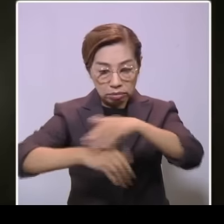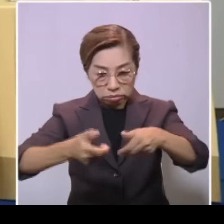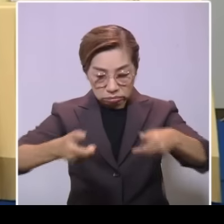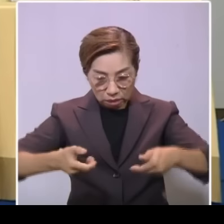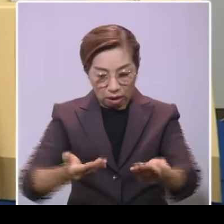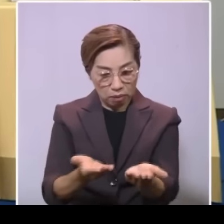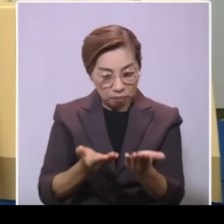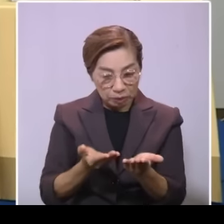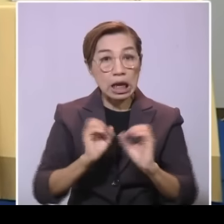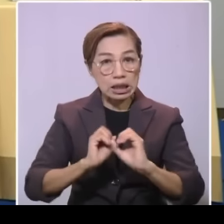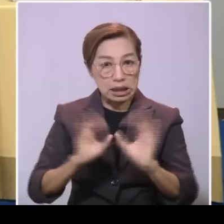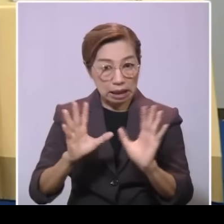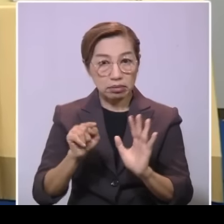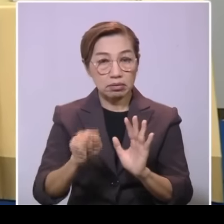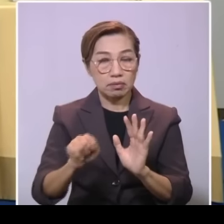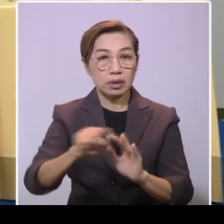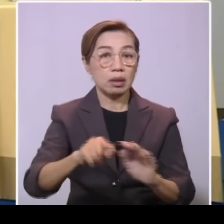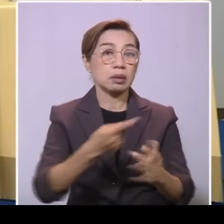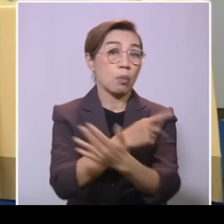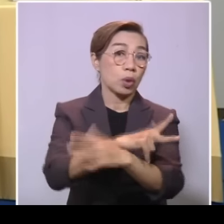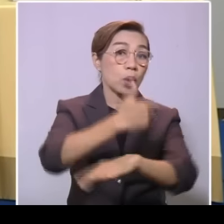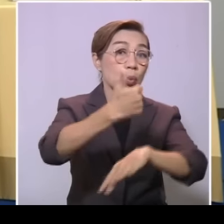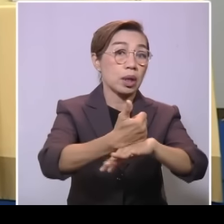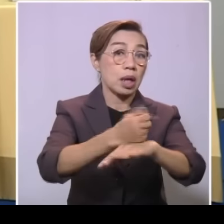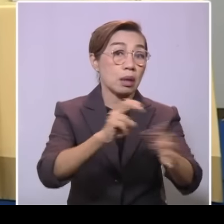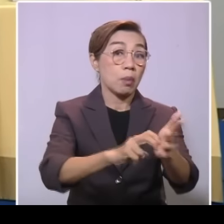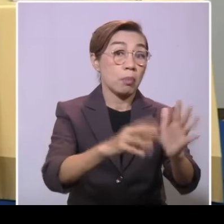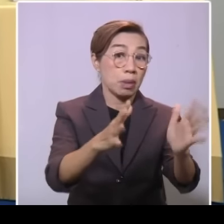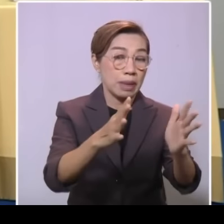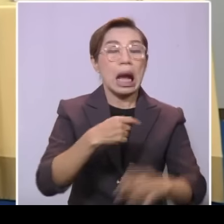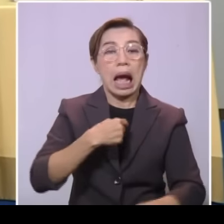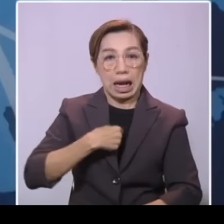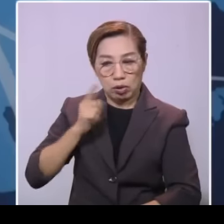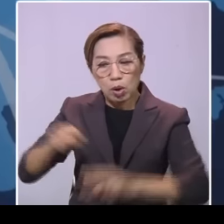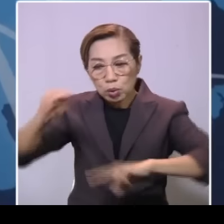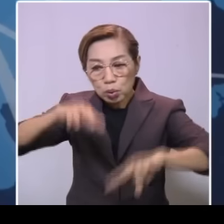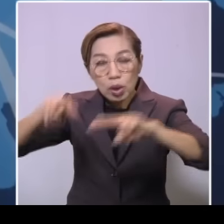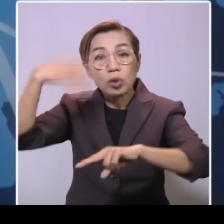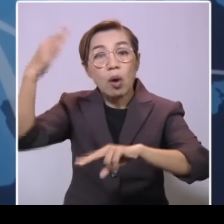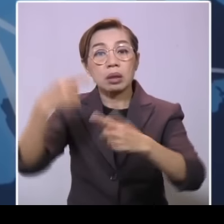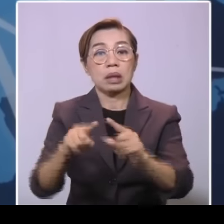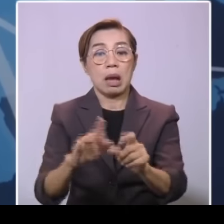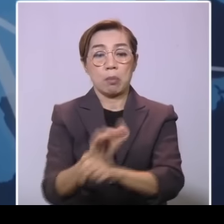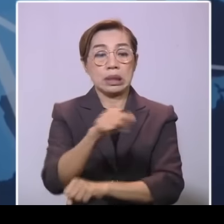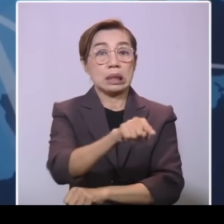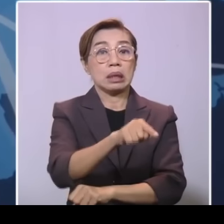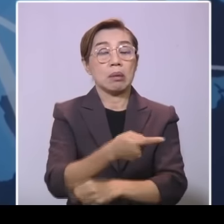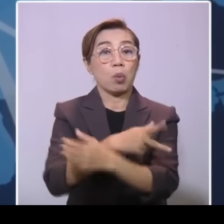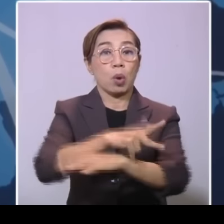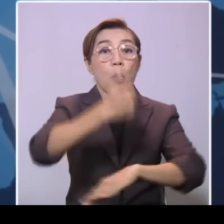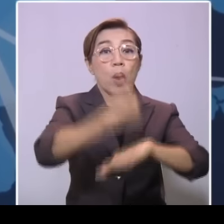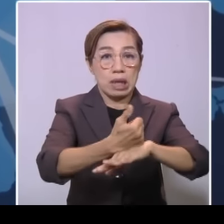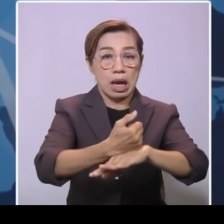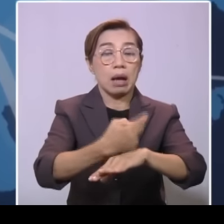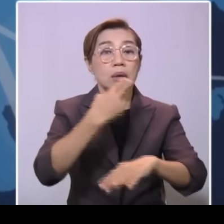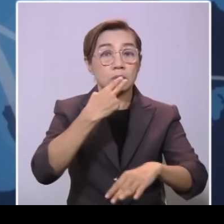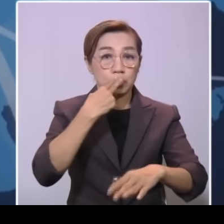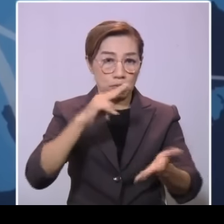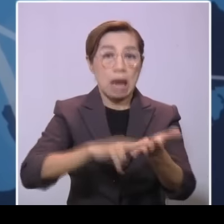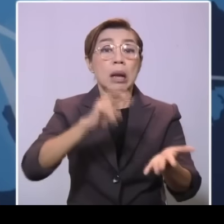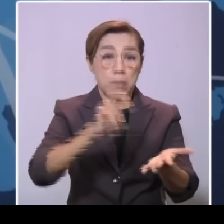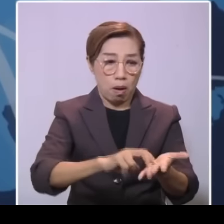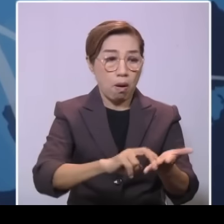นหรือว่าเป็นการยืนยันจากผู้ว่าราชการจังหวัดอ ัน นี้ต้องมีการไปตรวจสอบก่อนนะคะแต่ว่าอันนี้ผู้ว่าคอนเฟิร์มมาเองเลยแล้